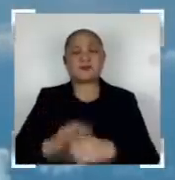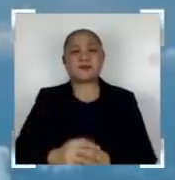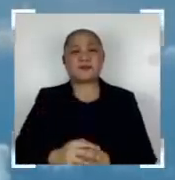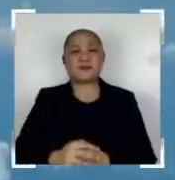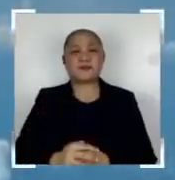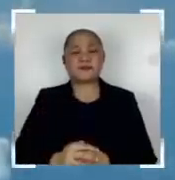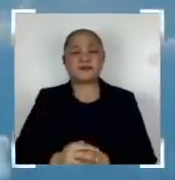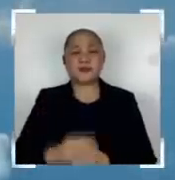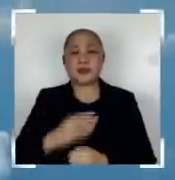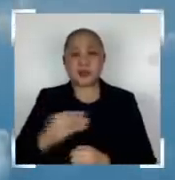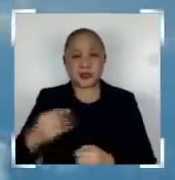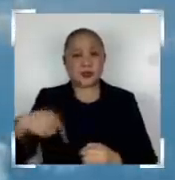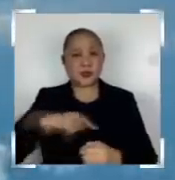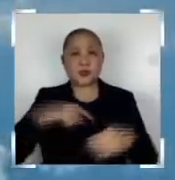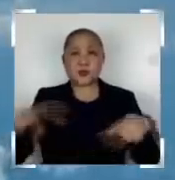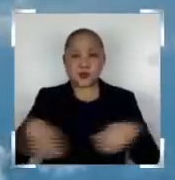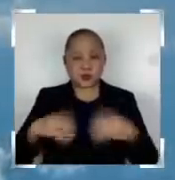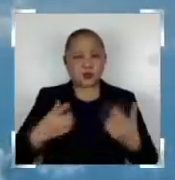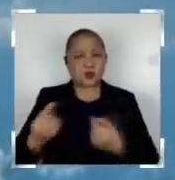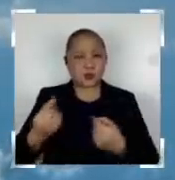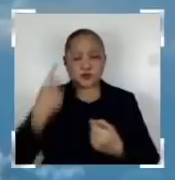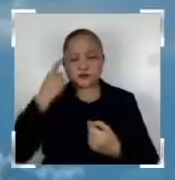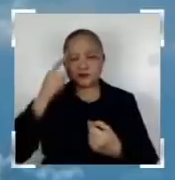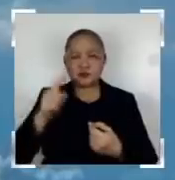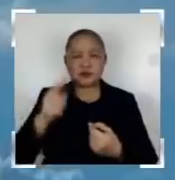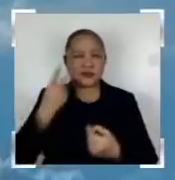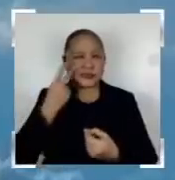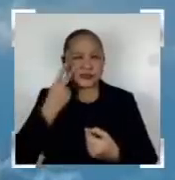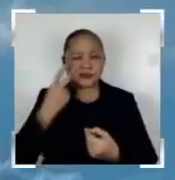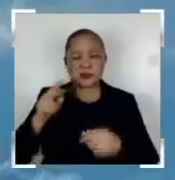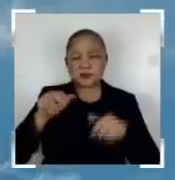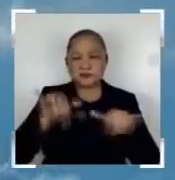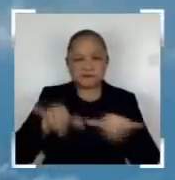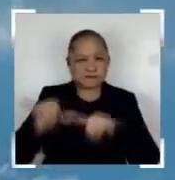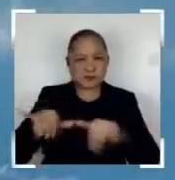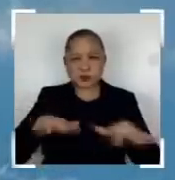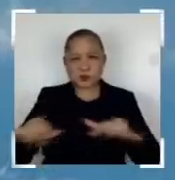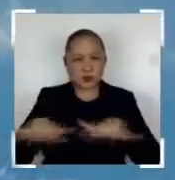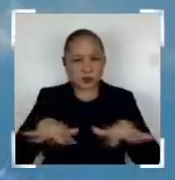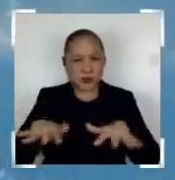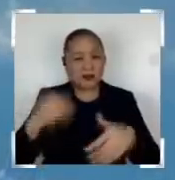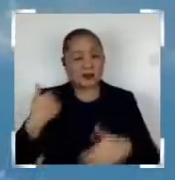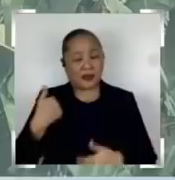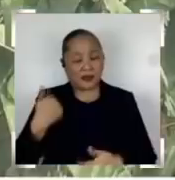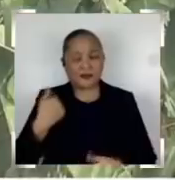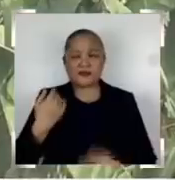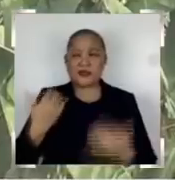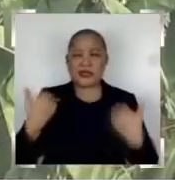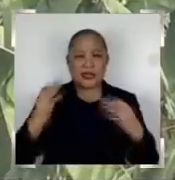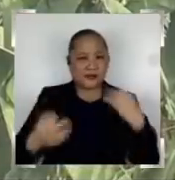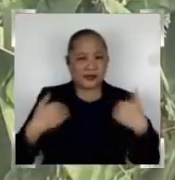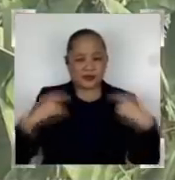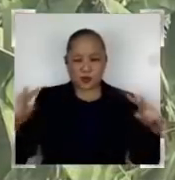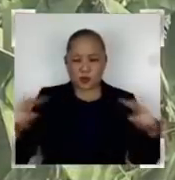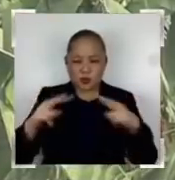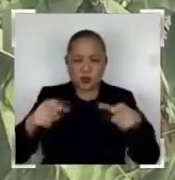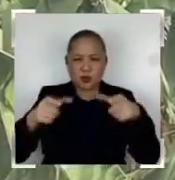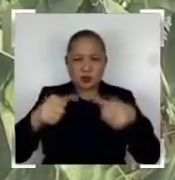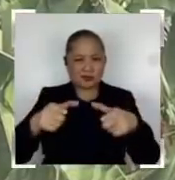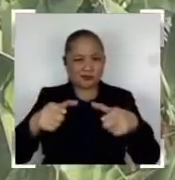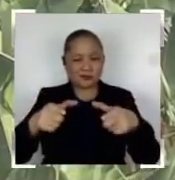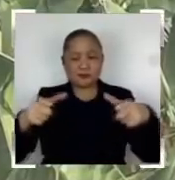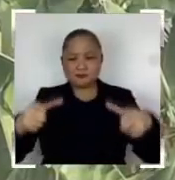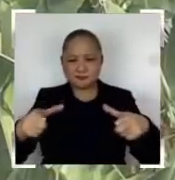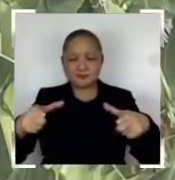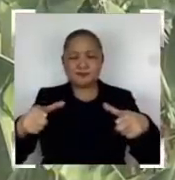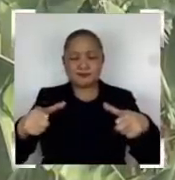ginagawa natin sa pagsukat ng mga paglindol at kung merong pamamaga ang napinapakita ang bulkan sa pamamagitan